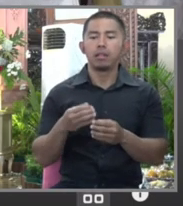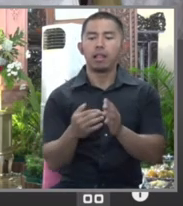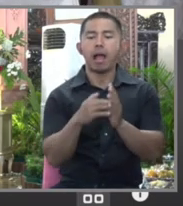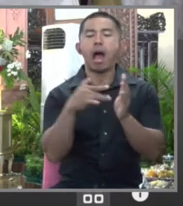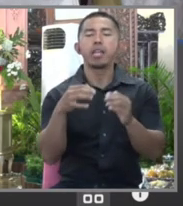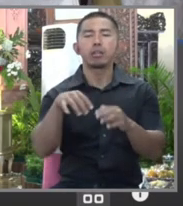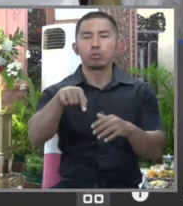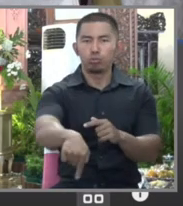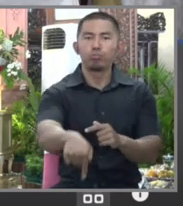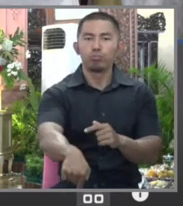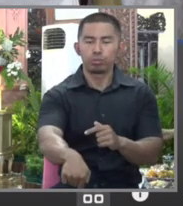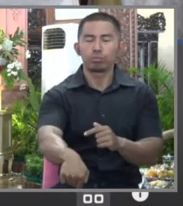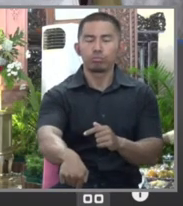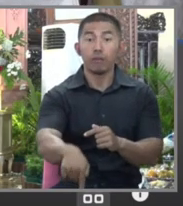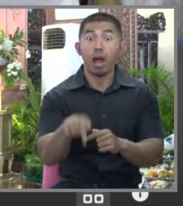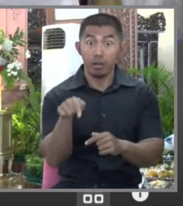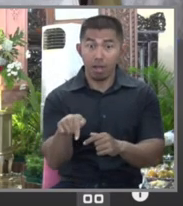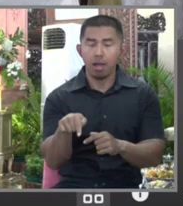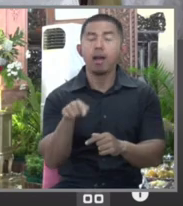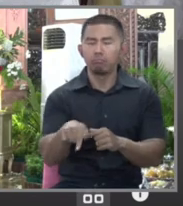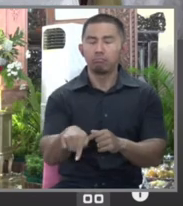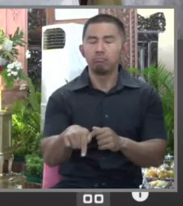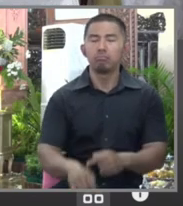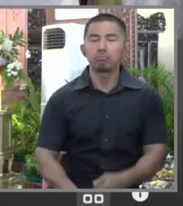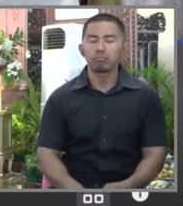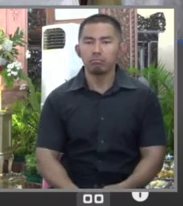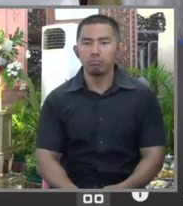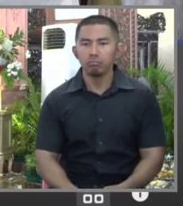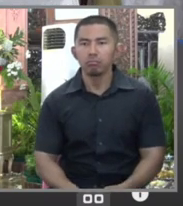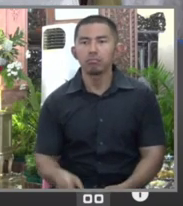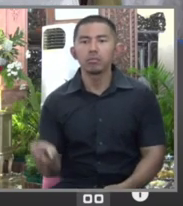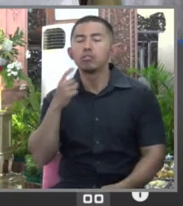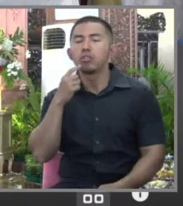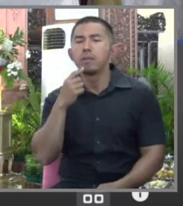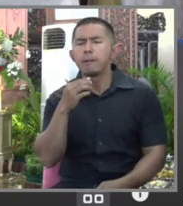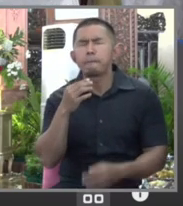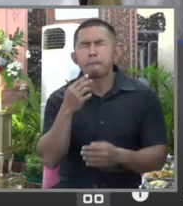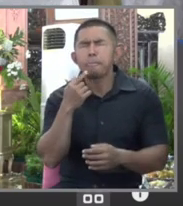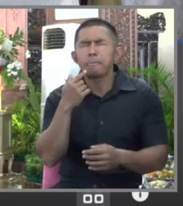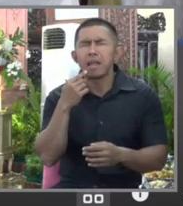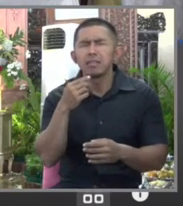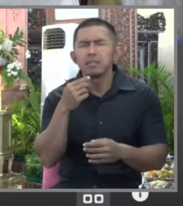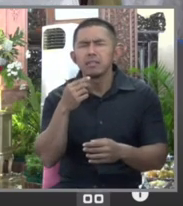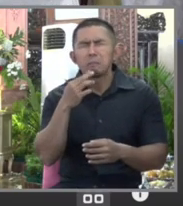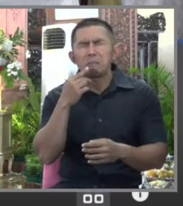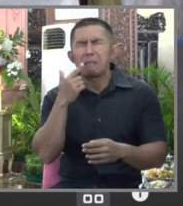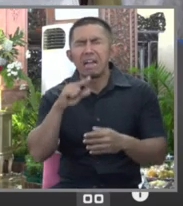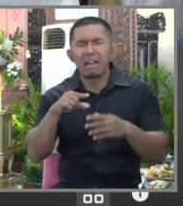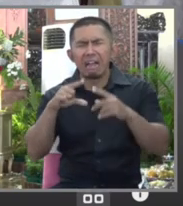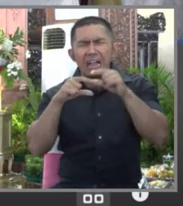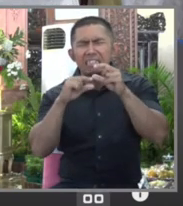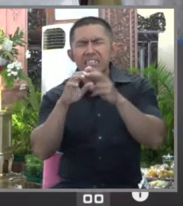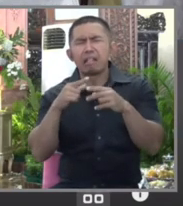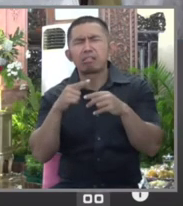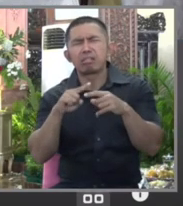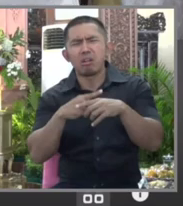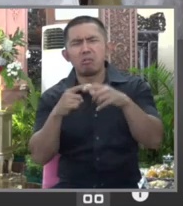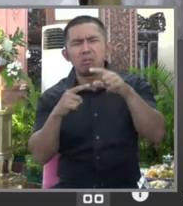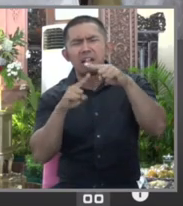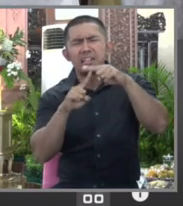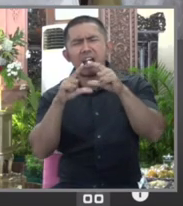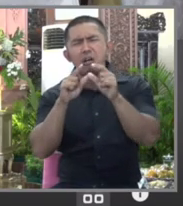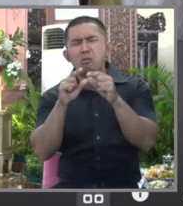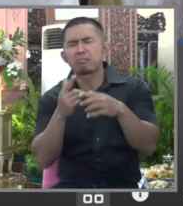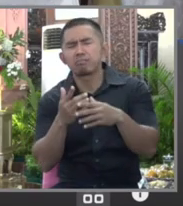ada airnya ada deh ada tawar atau payau atau asin tawar Pak